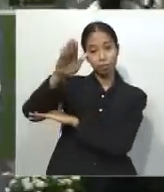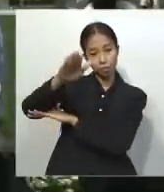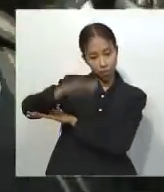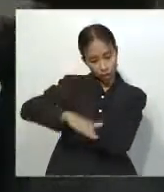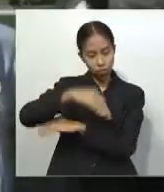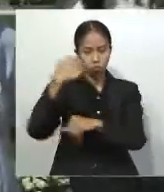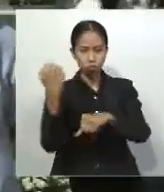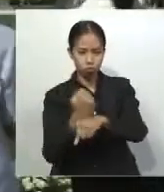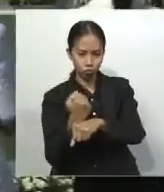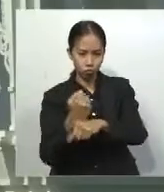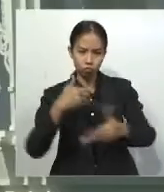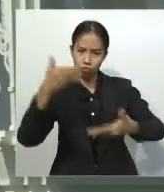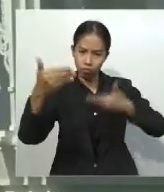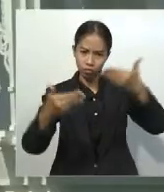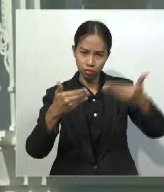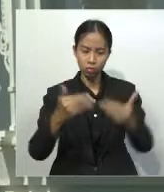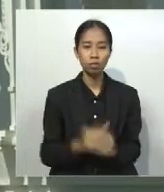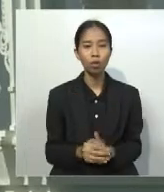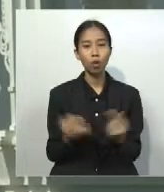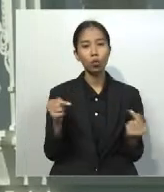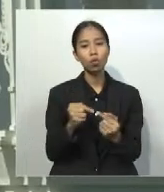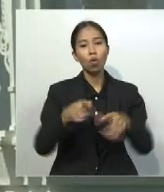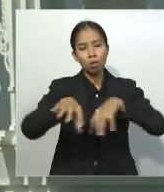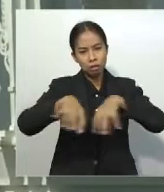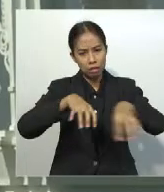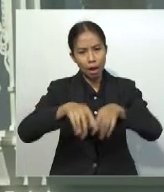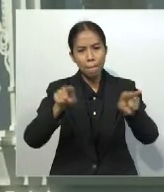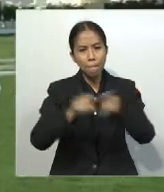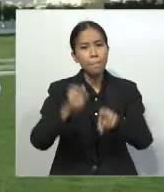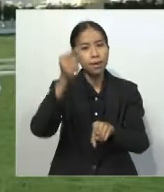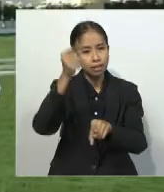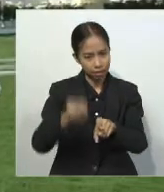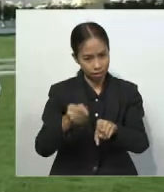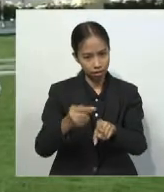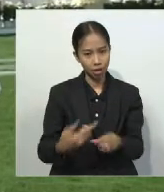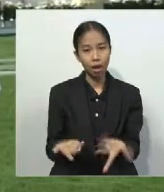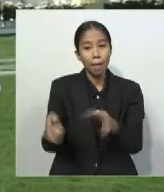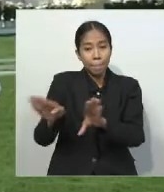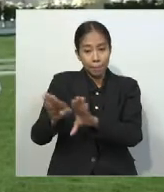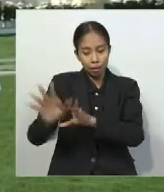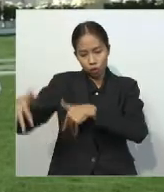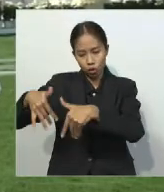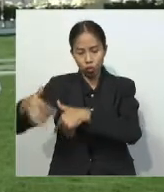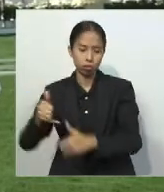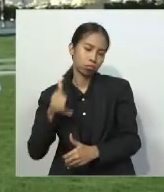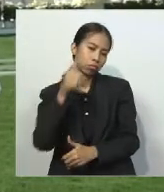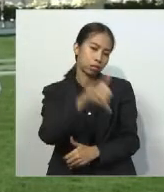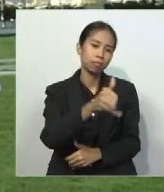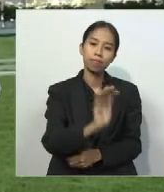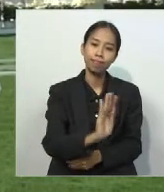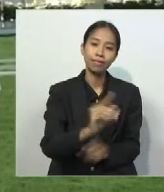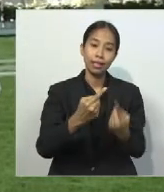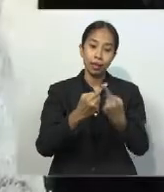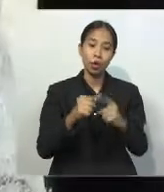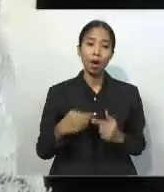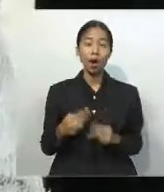การซักซ้อมพระราชพิธีขออภัยค่ะพิธีเสมือนจริงจะปิดไม่ให้วางดอกไม้จันทร์นะคะแต่ว่าประชาชนยังสาม